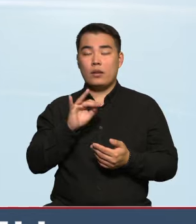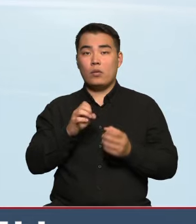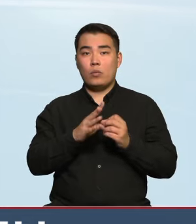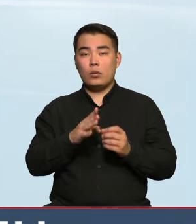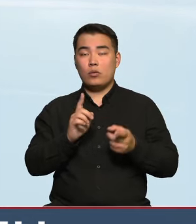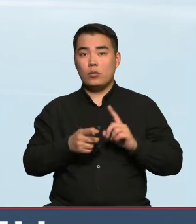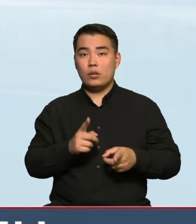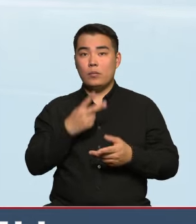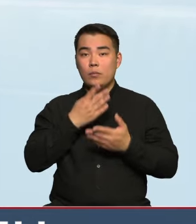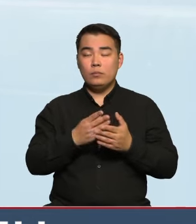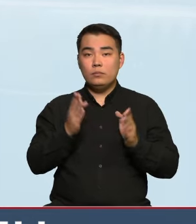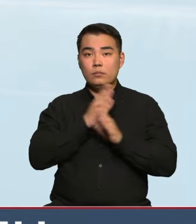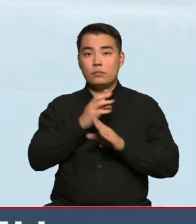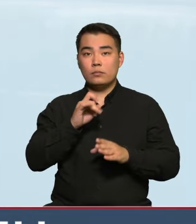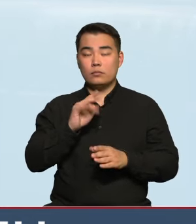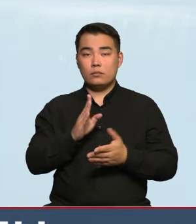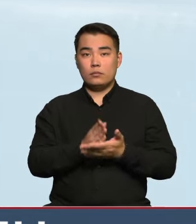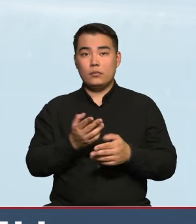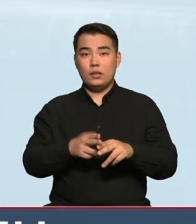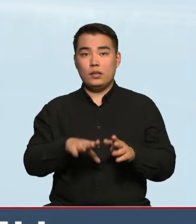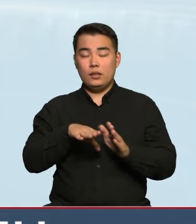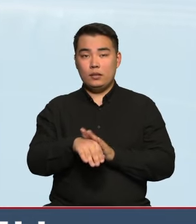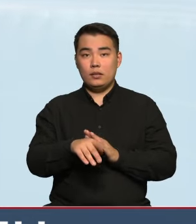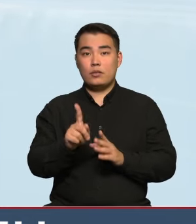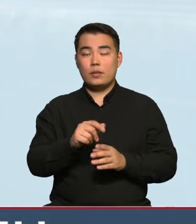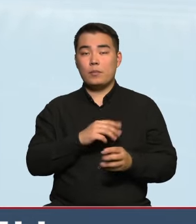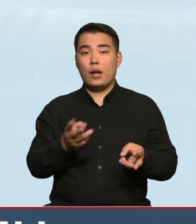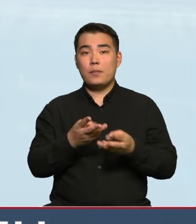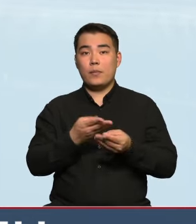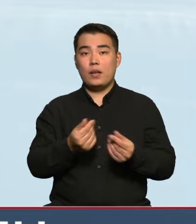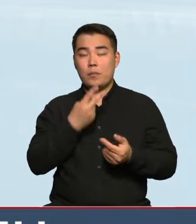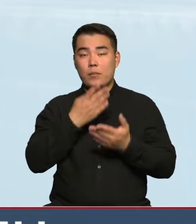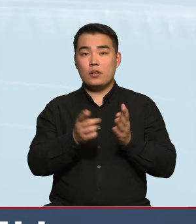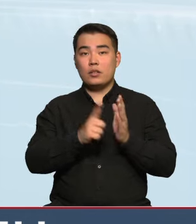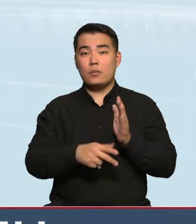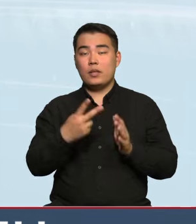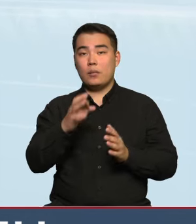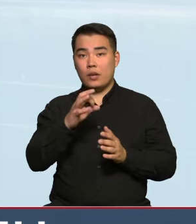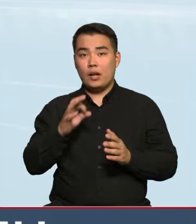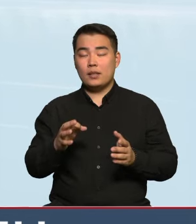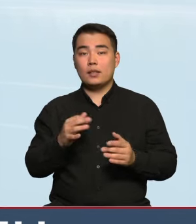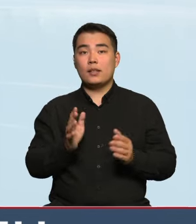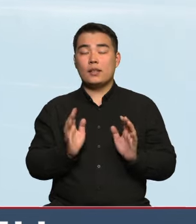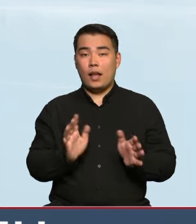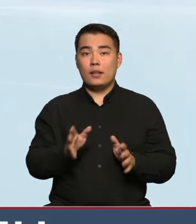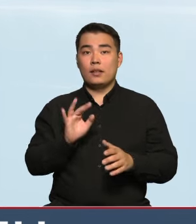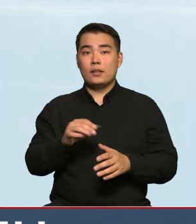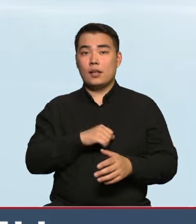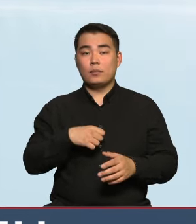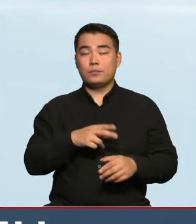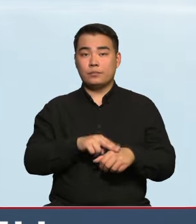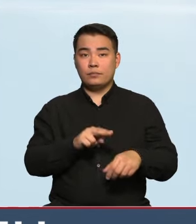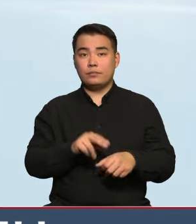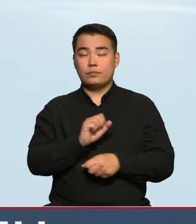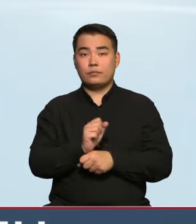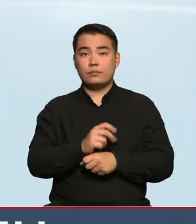14 ұлттық табиғи парк бар. Бүгінде мекемелердегі өрт сөндіру машиналарының 72% тракторлар мен патрульдік